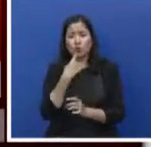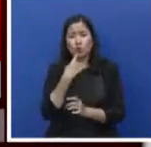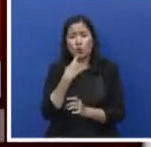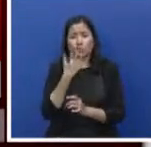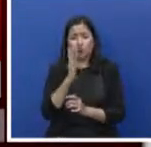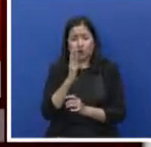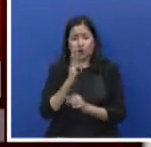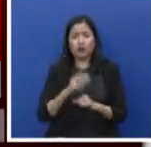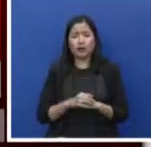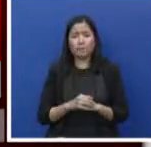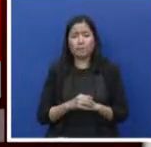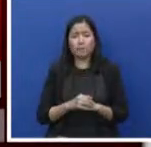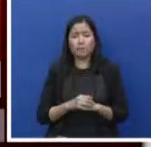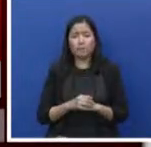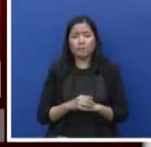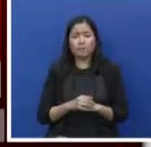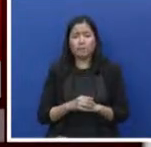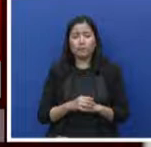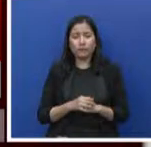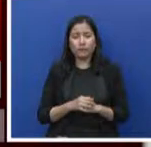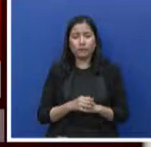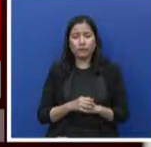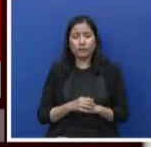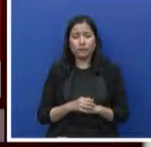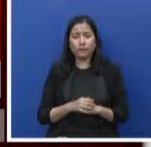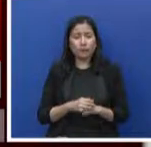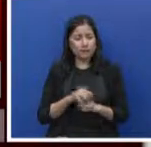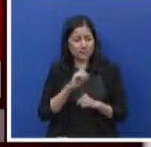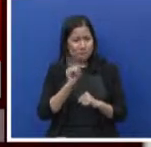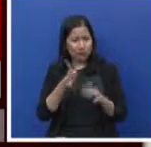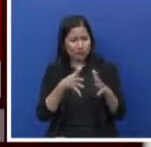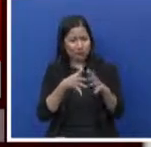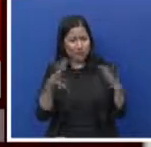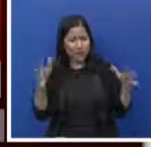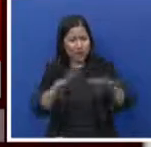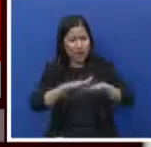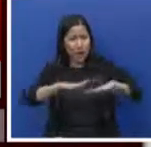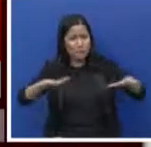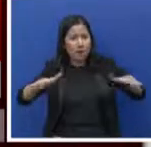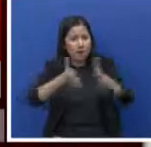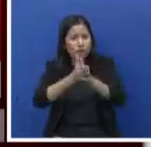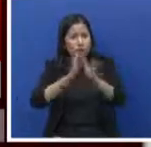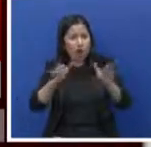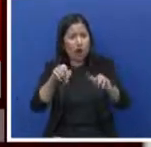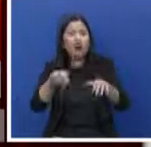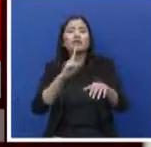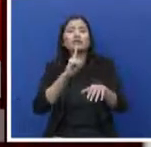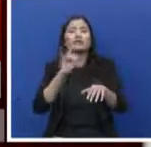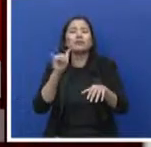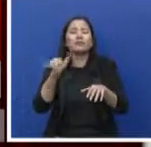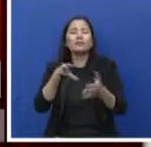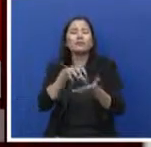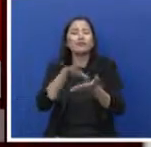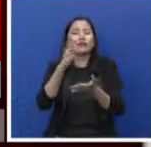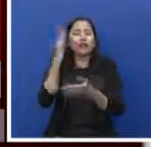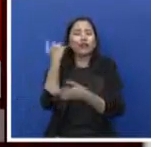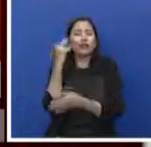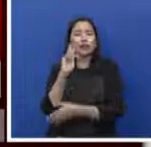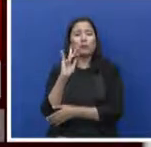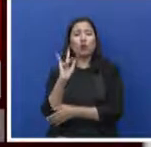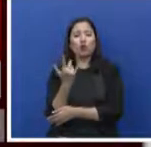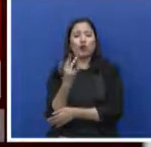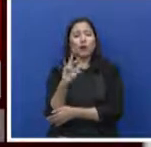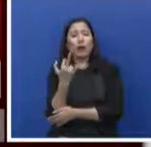memang yang besar size-nya adalah di lapangan-lapangan terbuka seperti yang dilakukan di Kemayoran oleh Halodoc dan